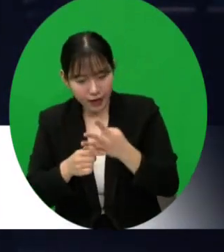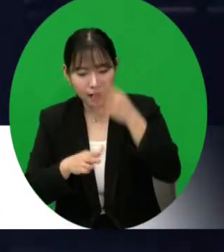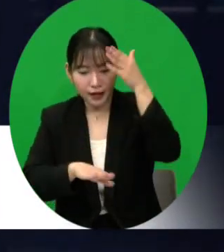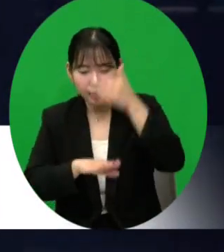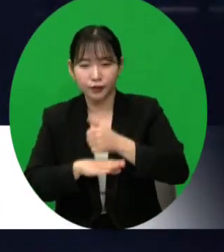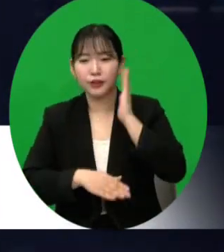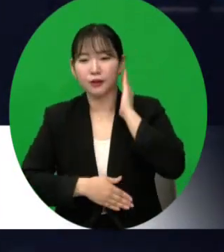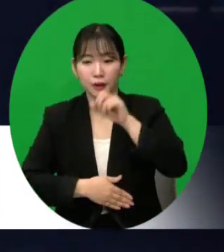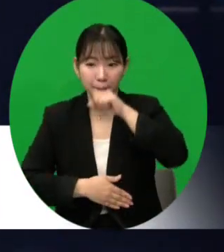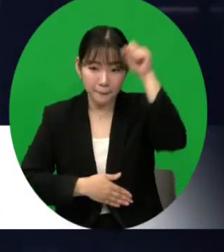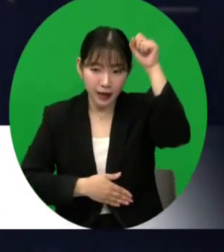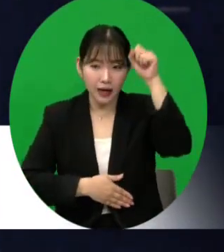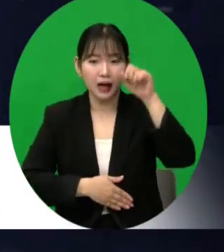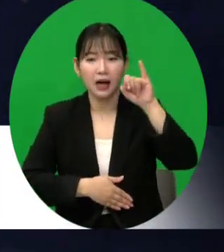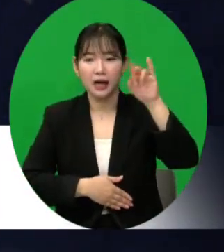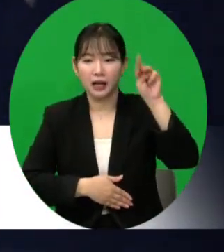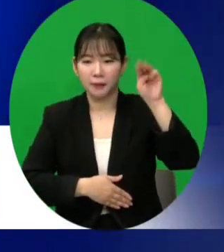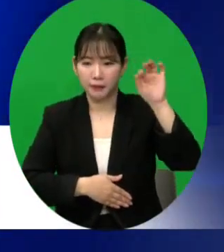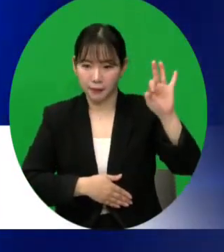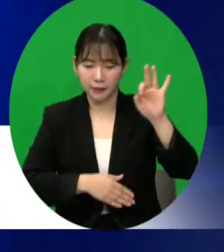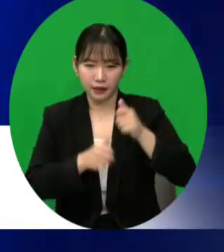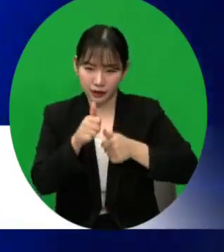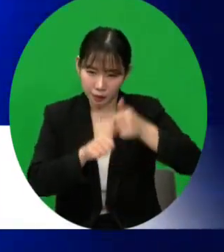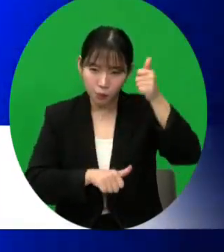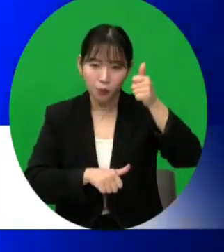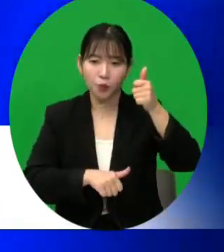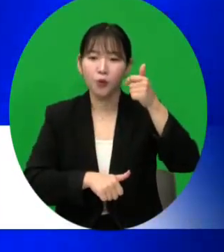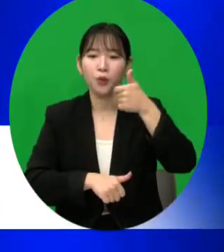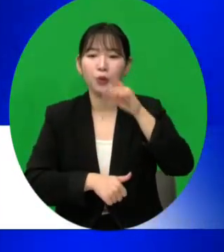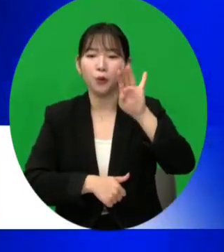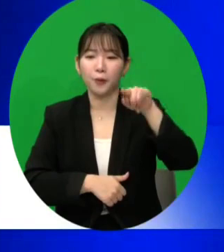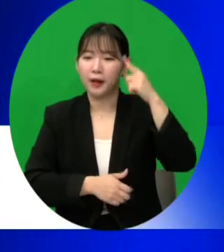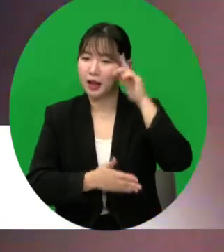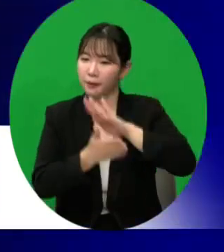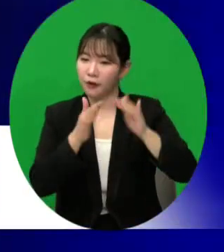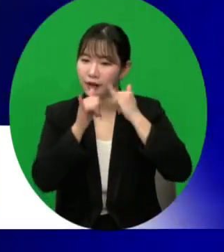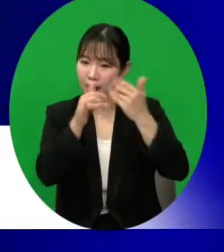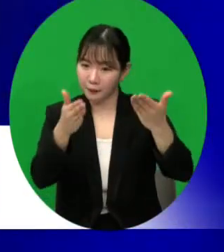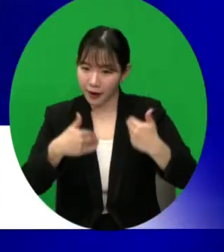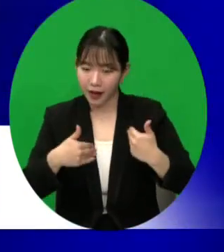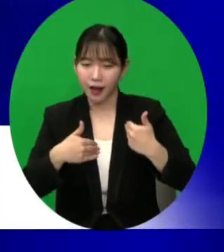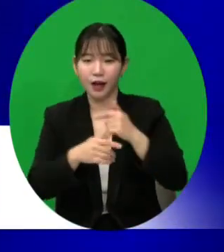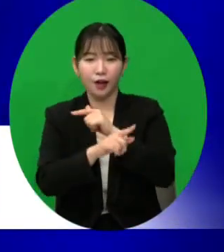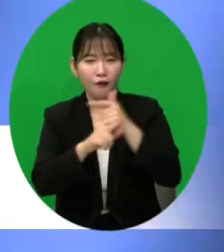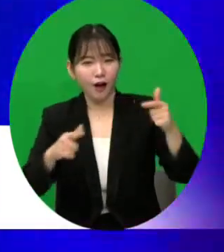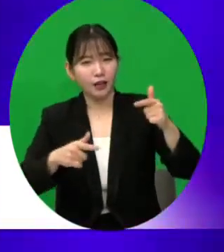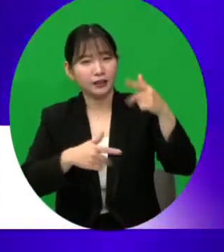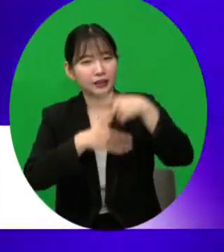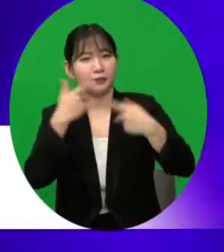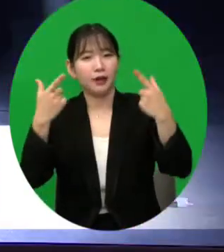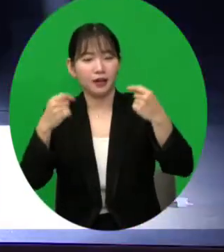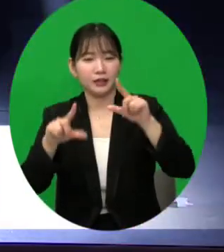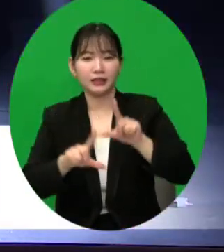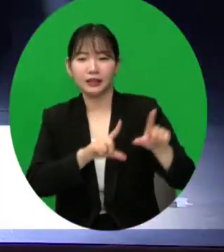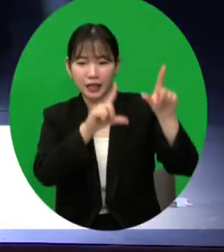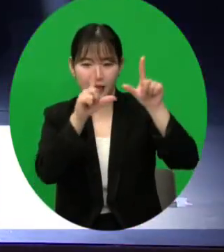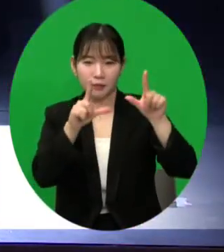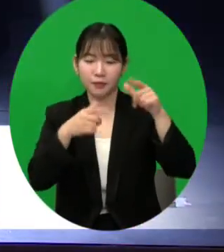외환 유기를 극복하고 노벨 평화상을 수상하기까지 김전 대통령의 드라마틱한 삶을